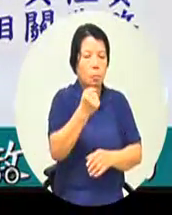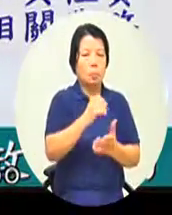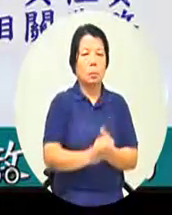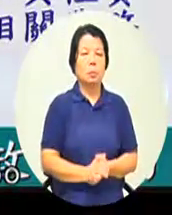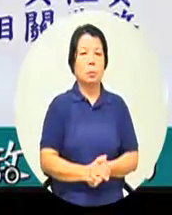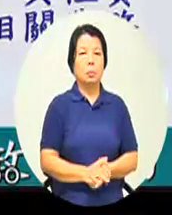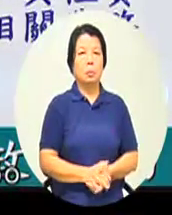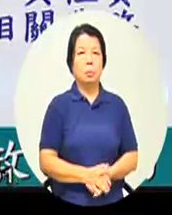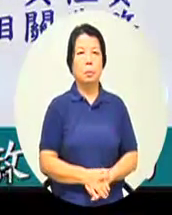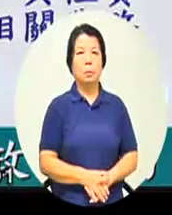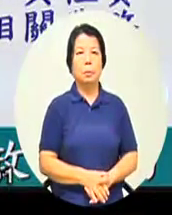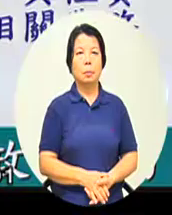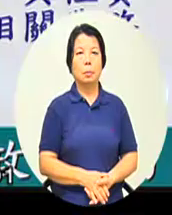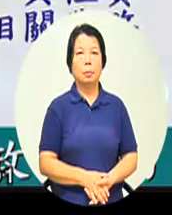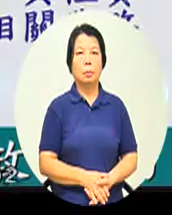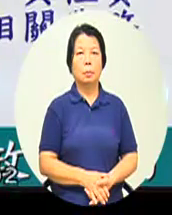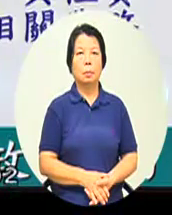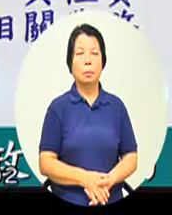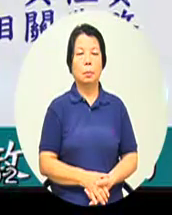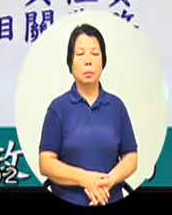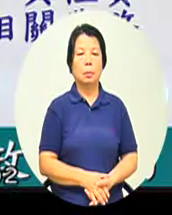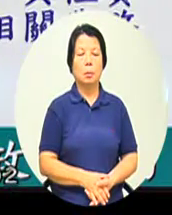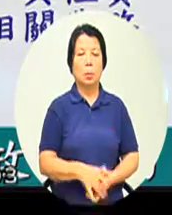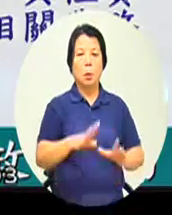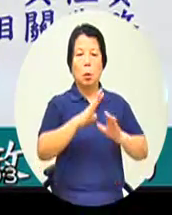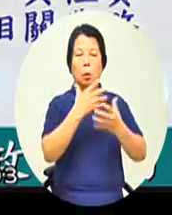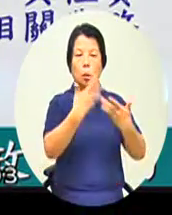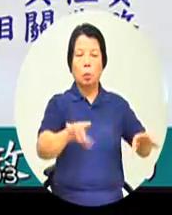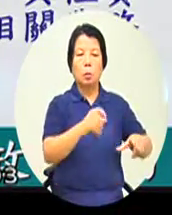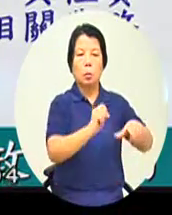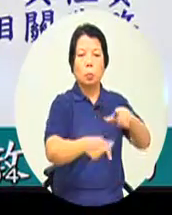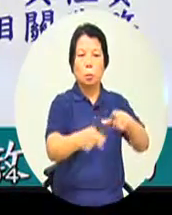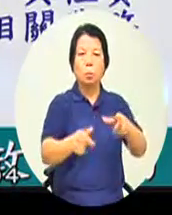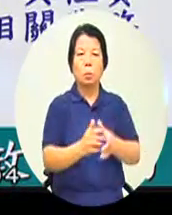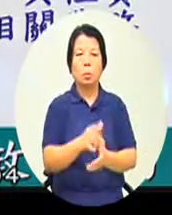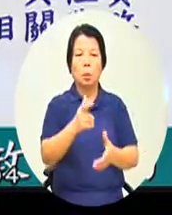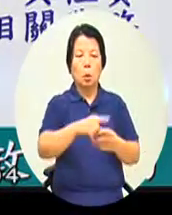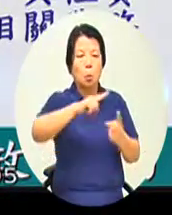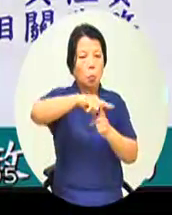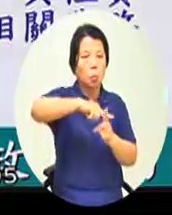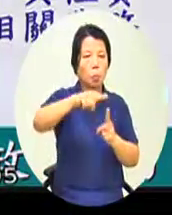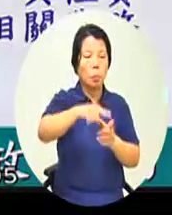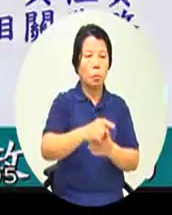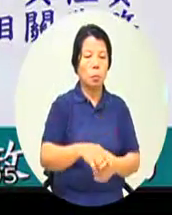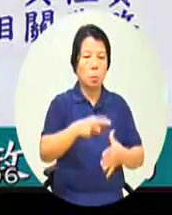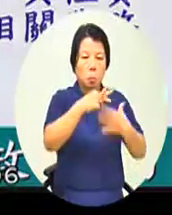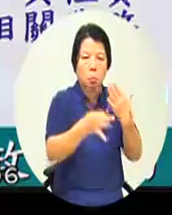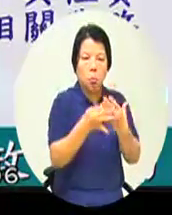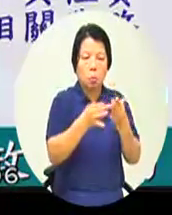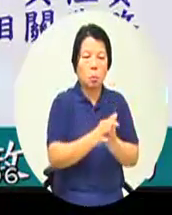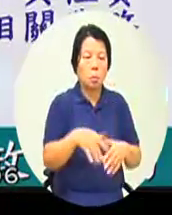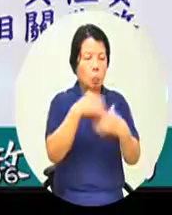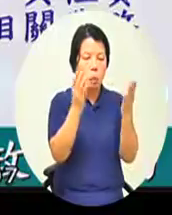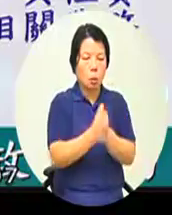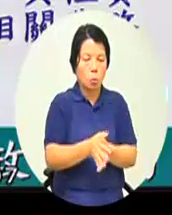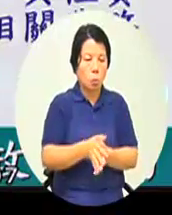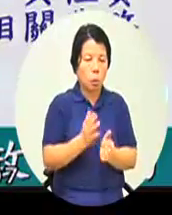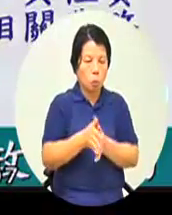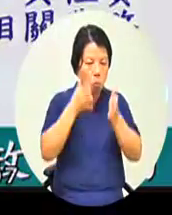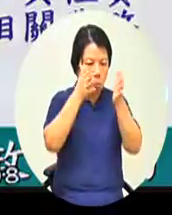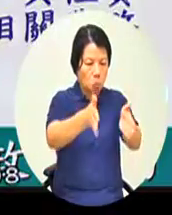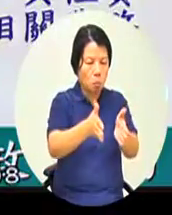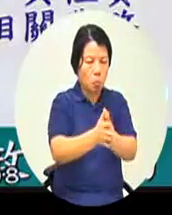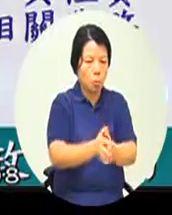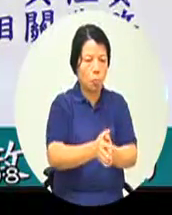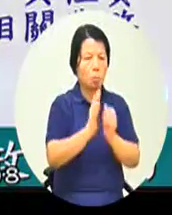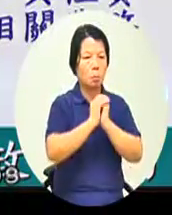大。偌济厂商要合于厂商的标准、厂商的资格，拢爱去遐朝拜。